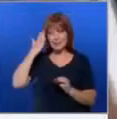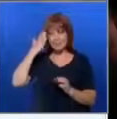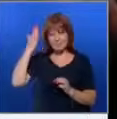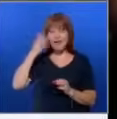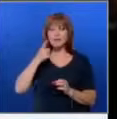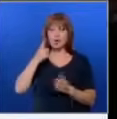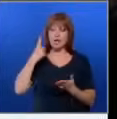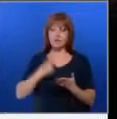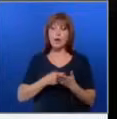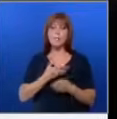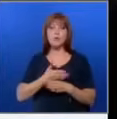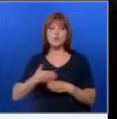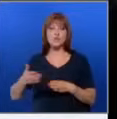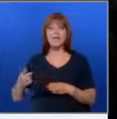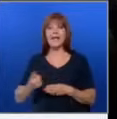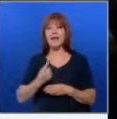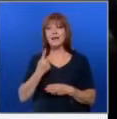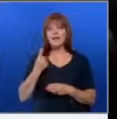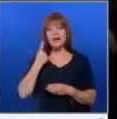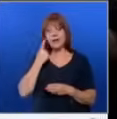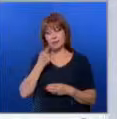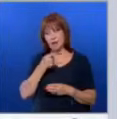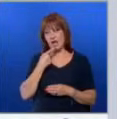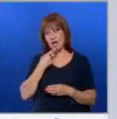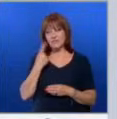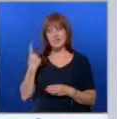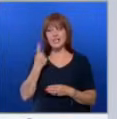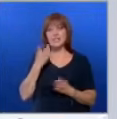че продължава да е единствената алтернатива за Франция.